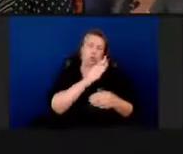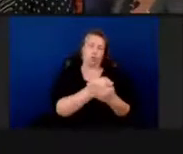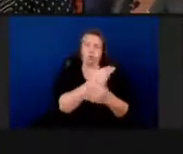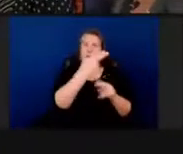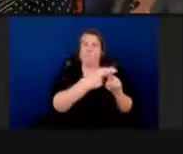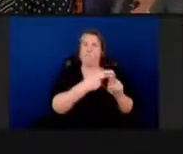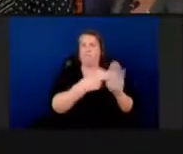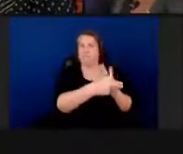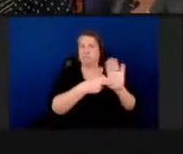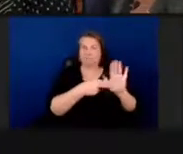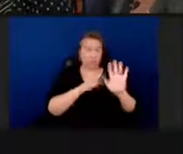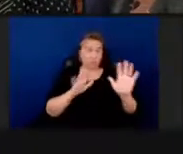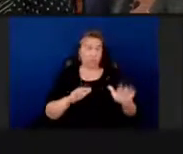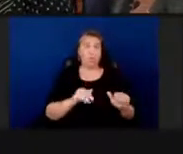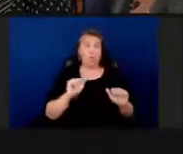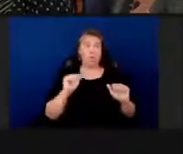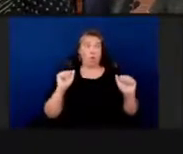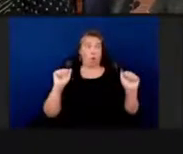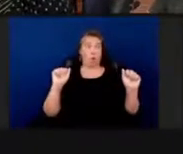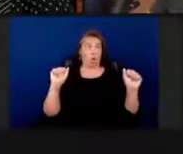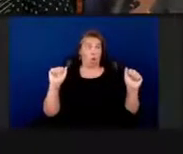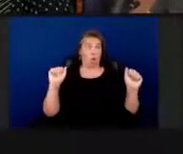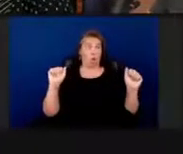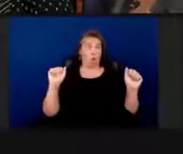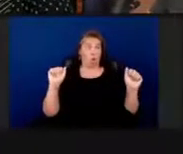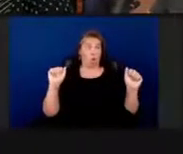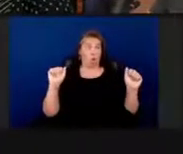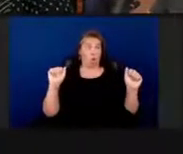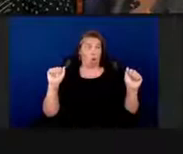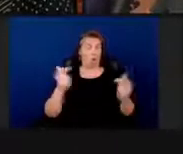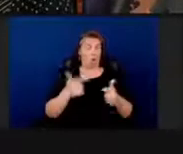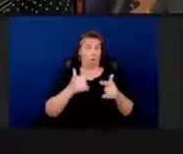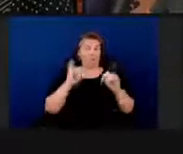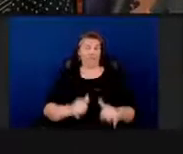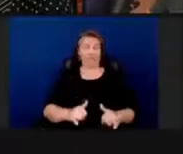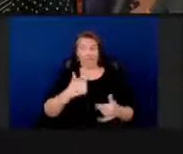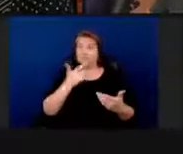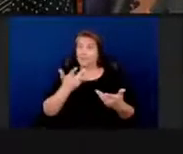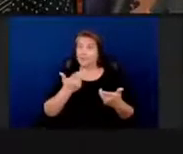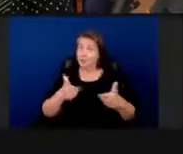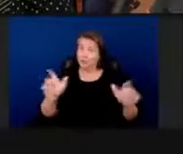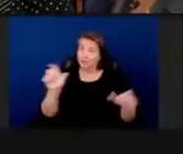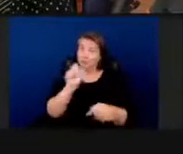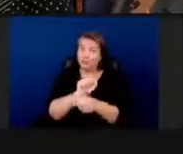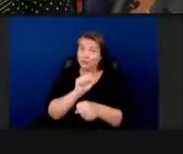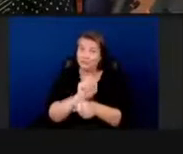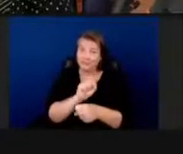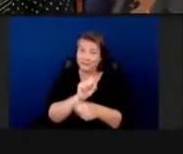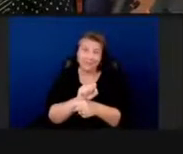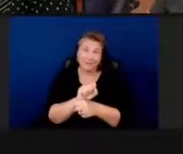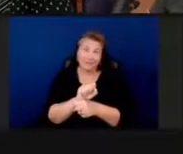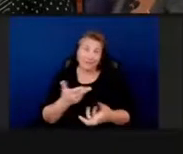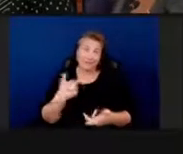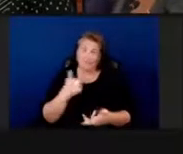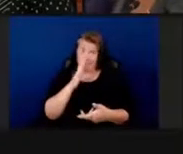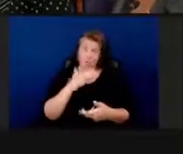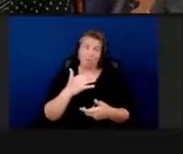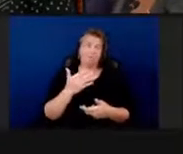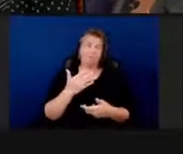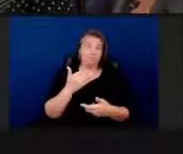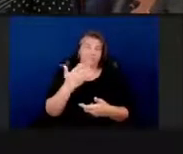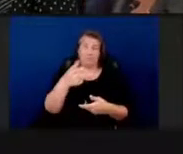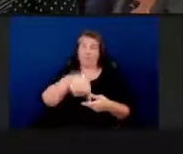kama bodi, yani kupatia jina shule hizo mpya. Hizo ni majukumu